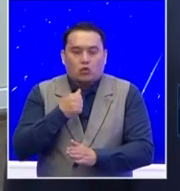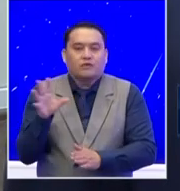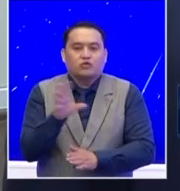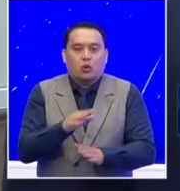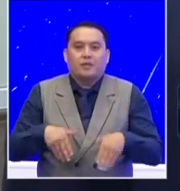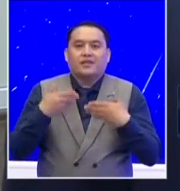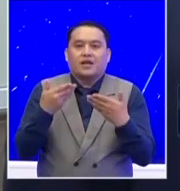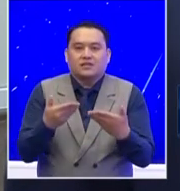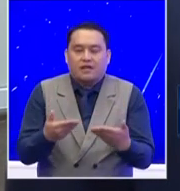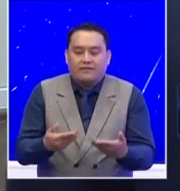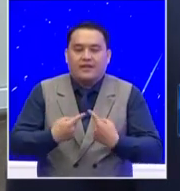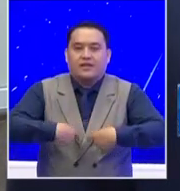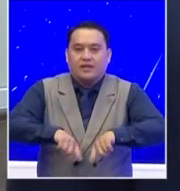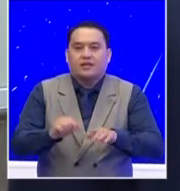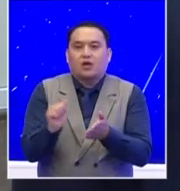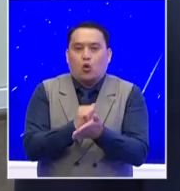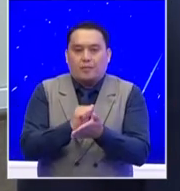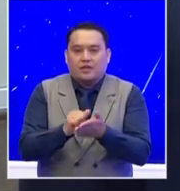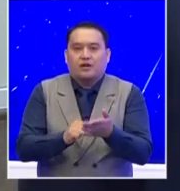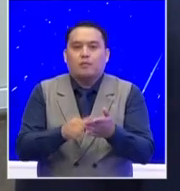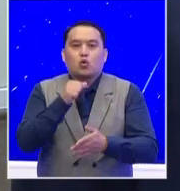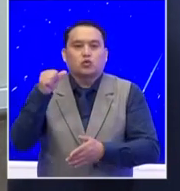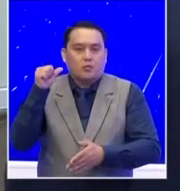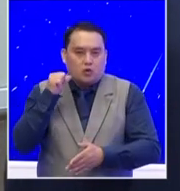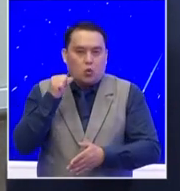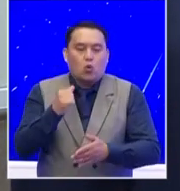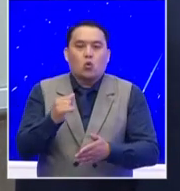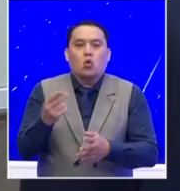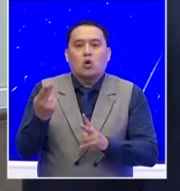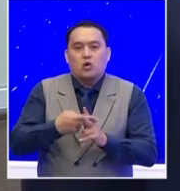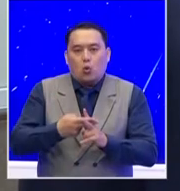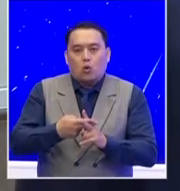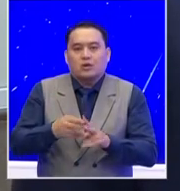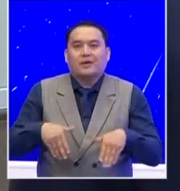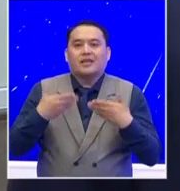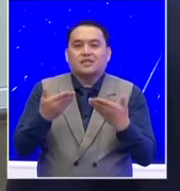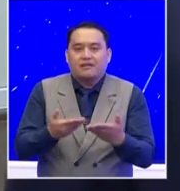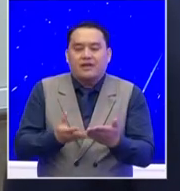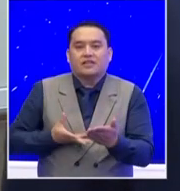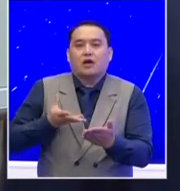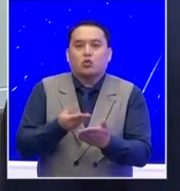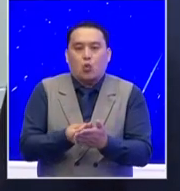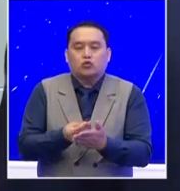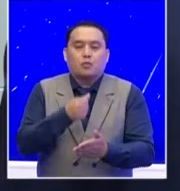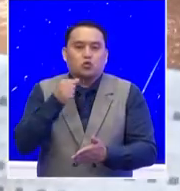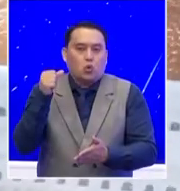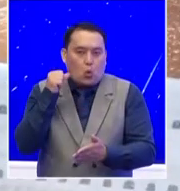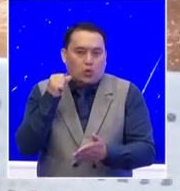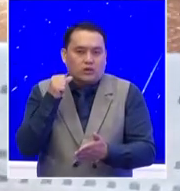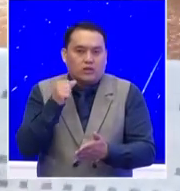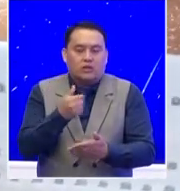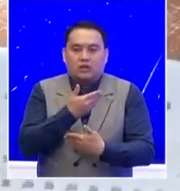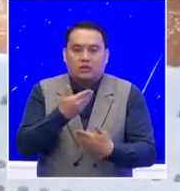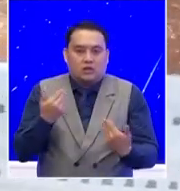представления декларации наступает на этот год, за прошлый год, льгота по начислению налога за прошлый год не